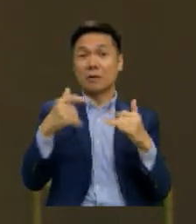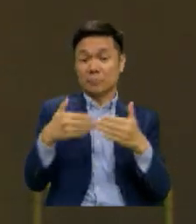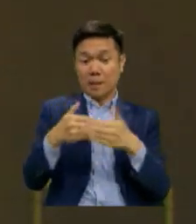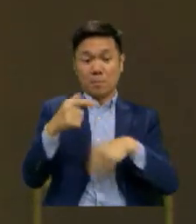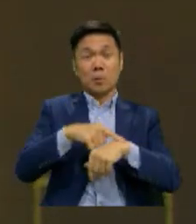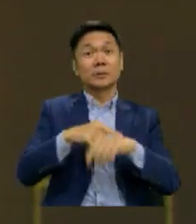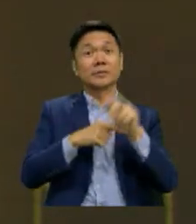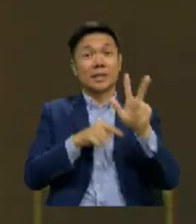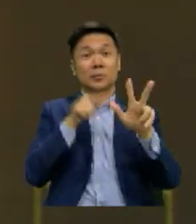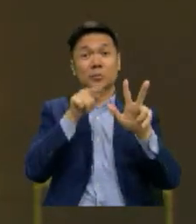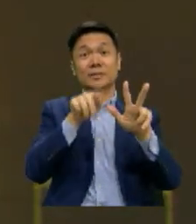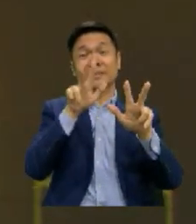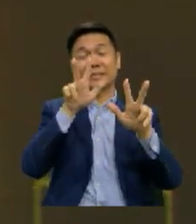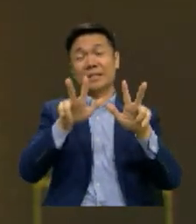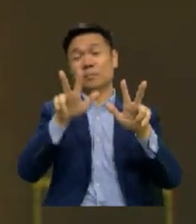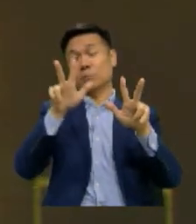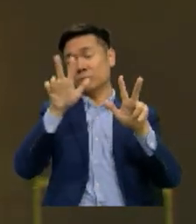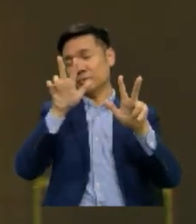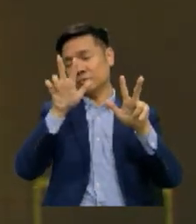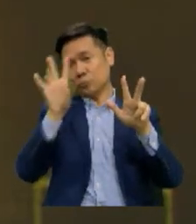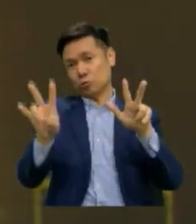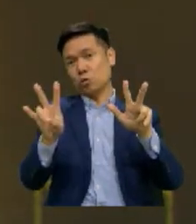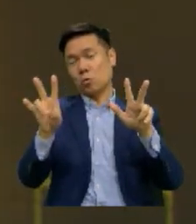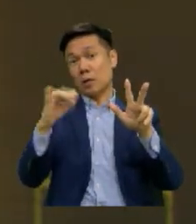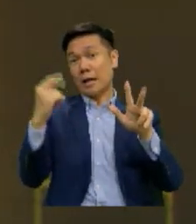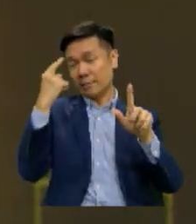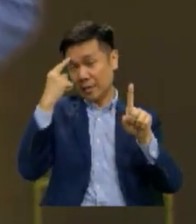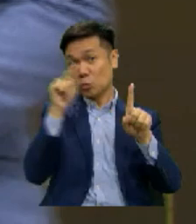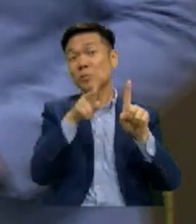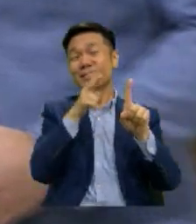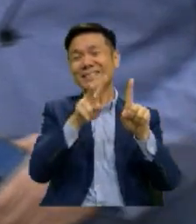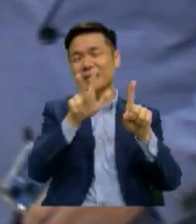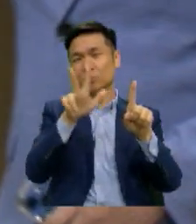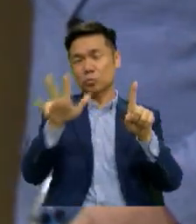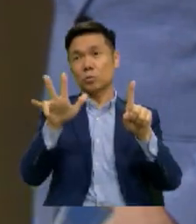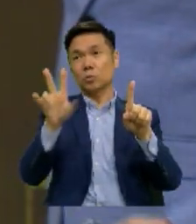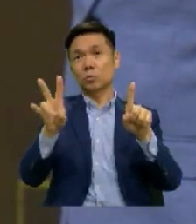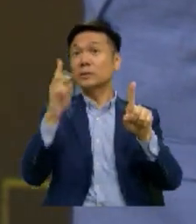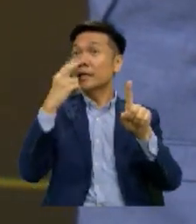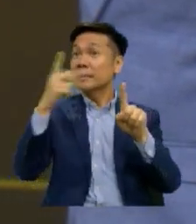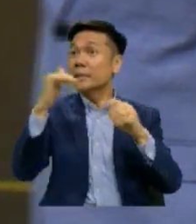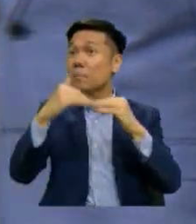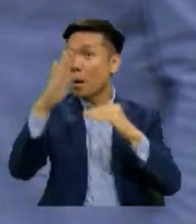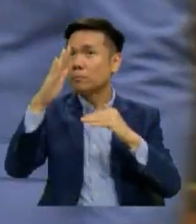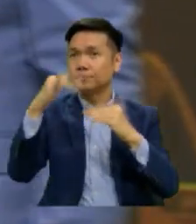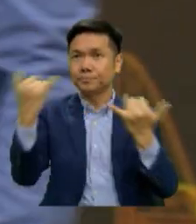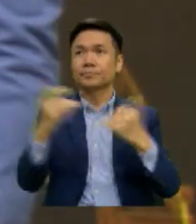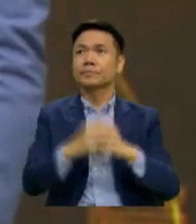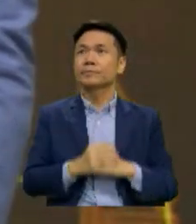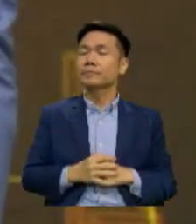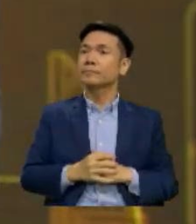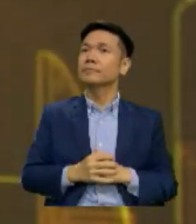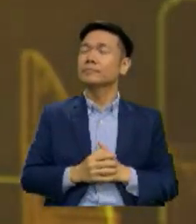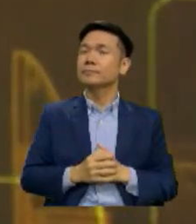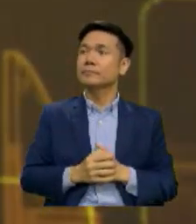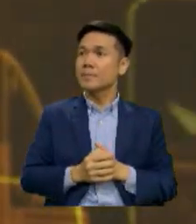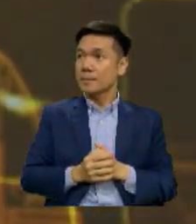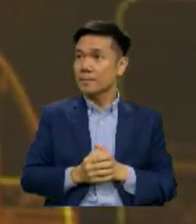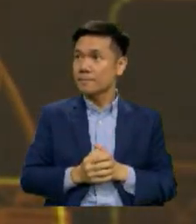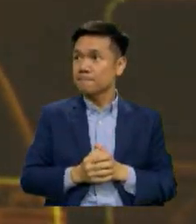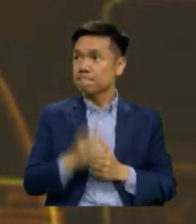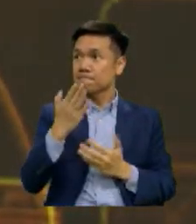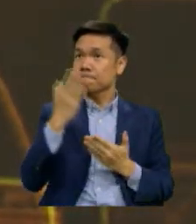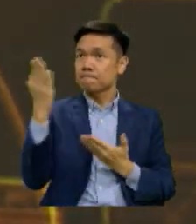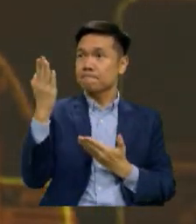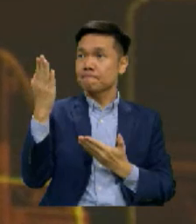sudah pukul 01.37 menit tengah hari saya yakin jumlahnya telah pun meningkat kalau kita dapat lihat pada waktu